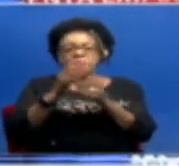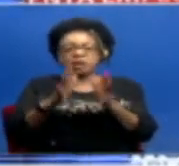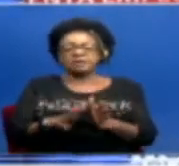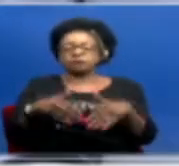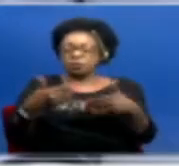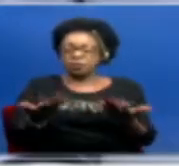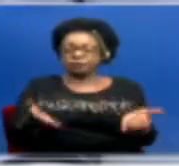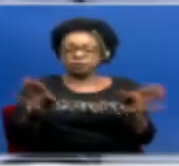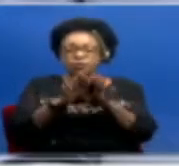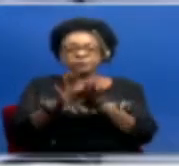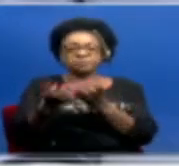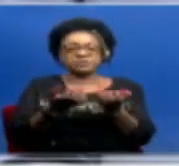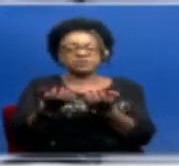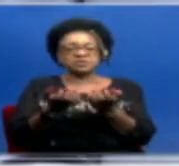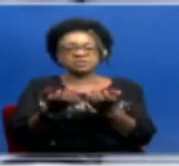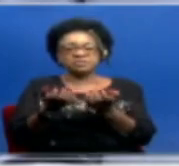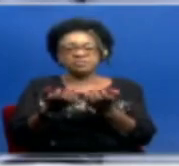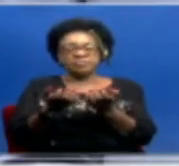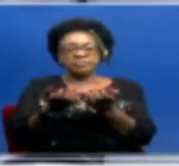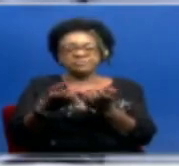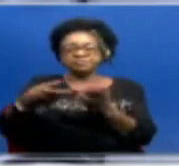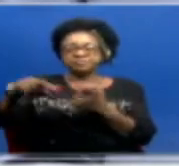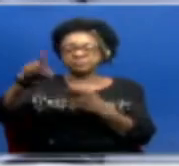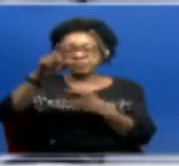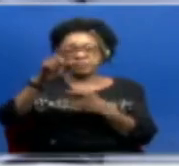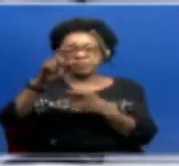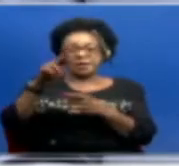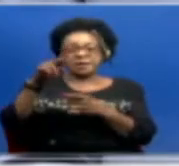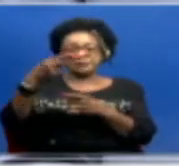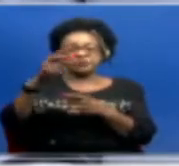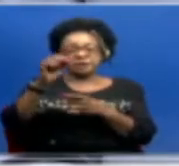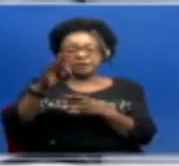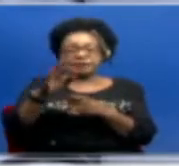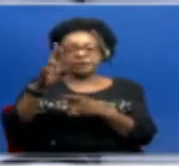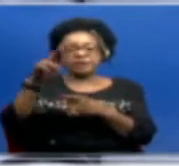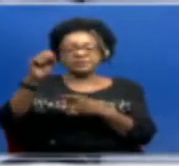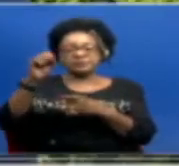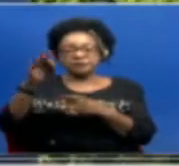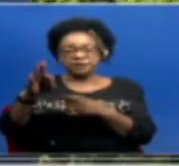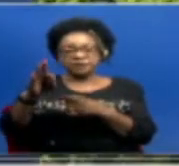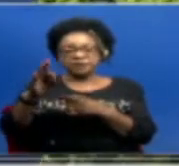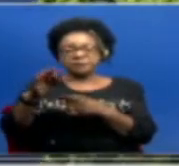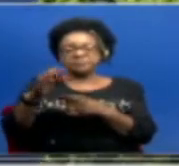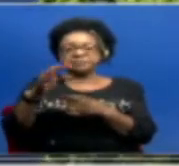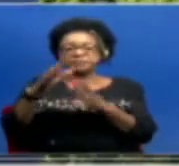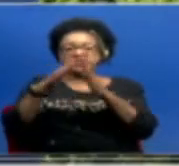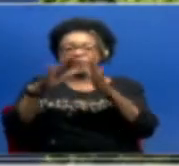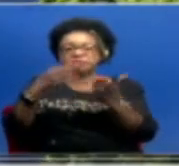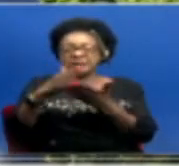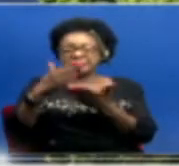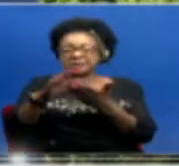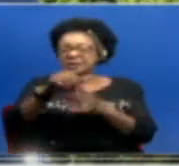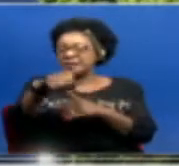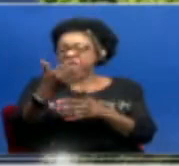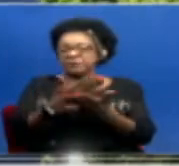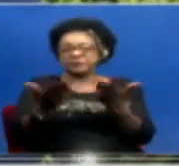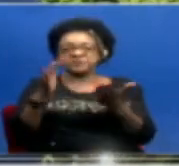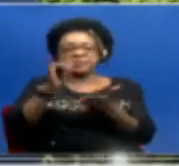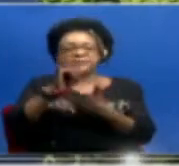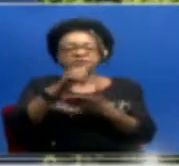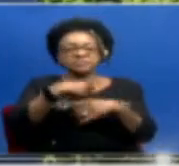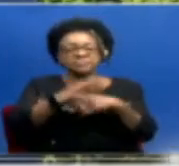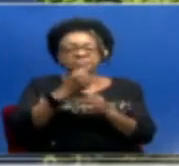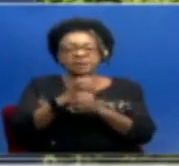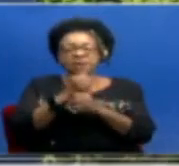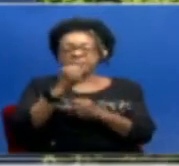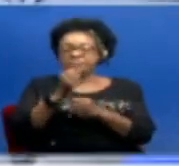biashara zao. Kuongezwa kwa makato ya NHIF, NSSF, kodi ya nyumba na zinginezo kumesakama waajiri